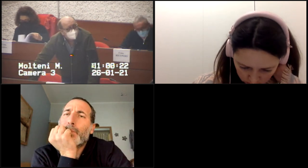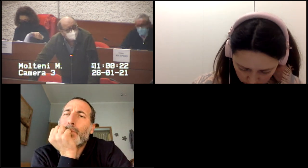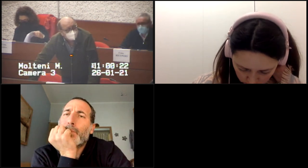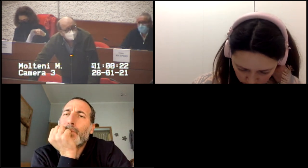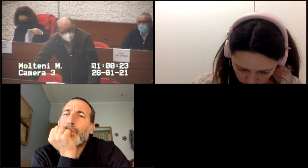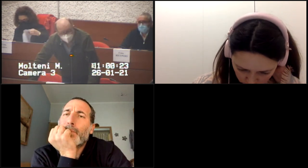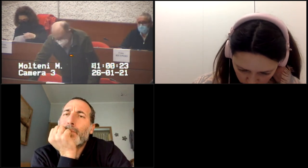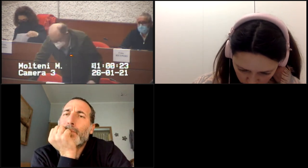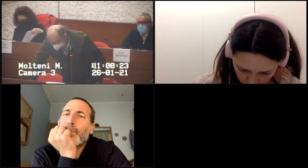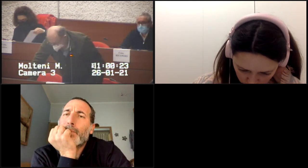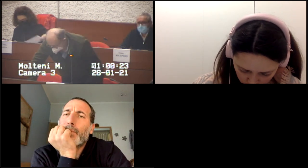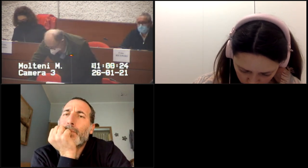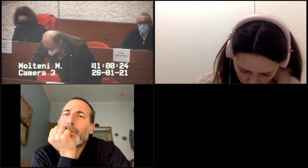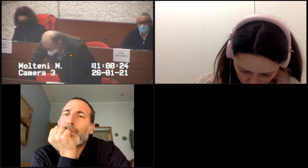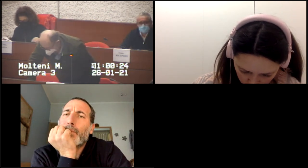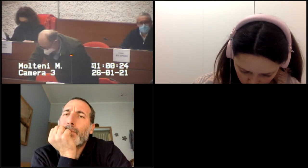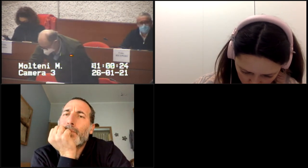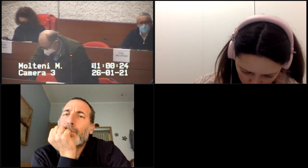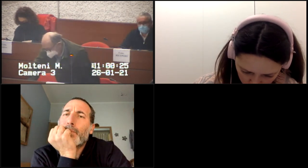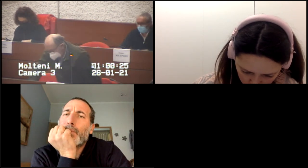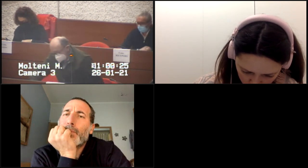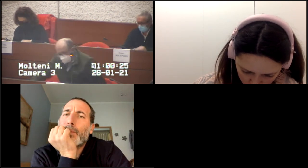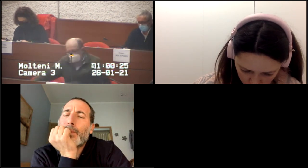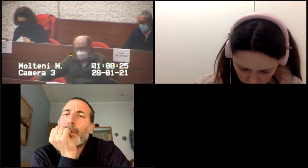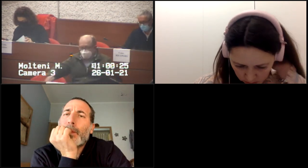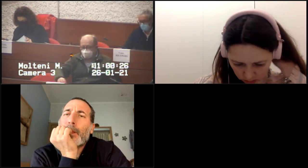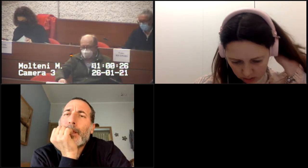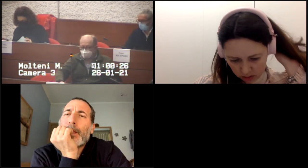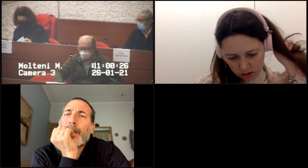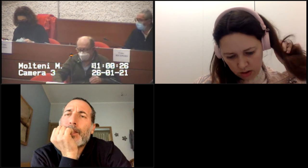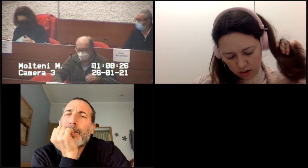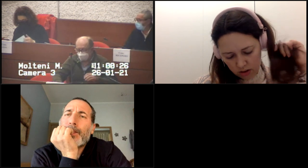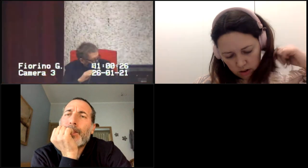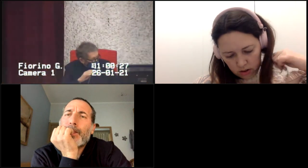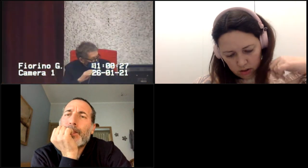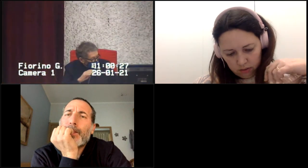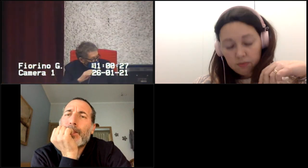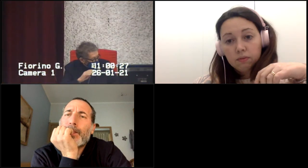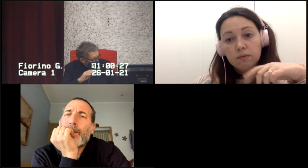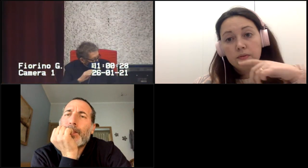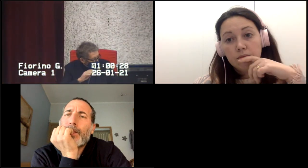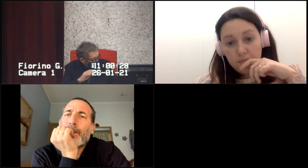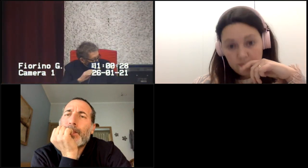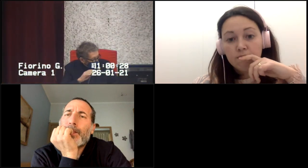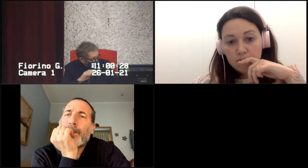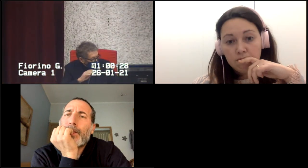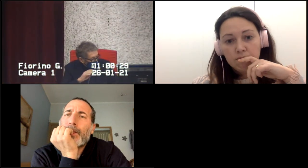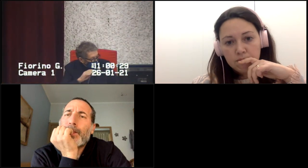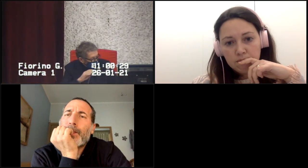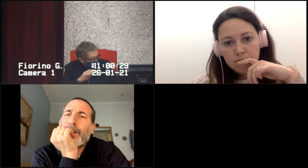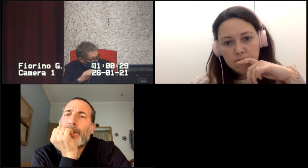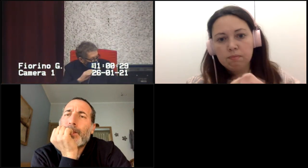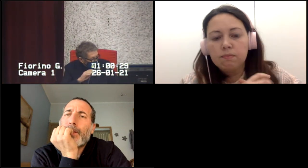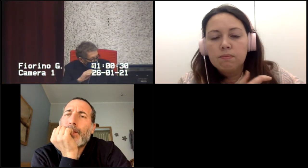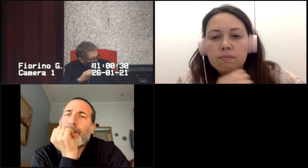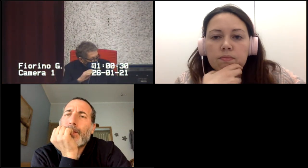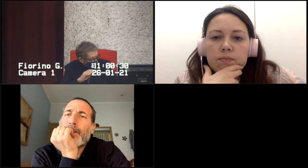favorevole. Grazie. Grazie a lei, consigliere Molteni. Consigliera Perego, se mi sente, il segretario le dà